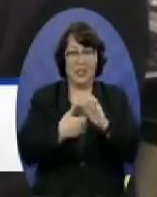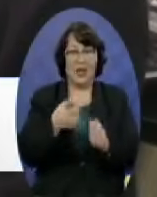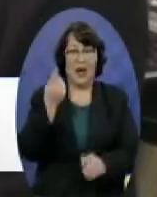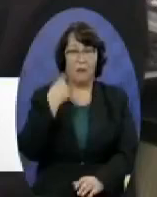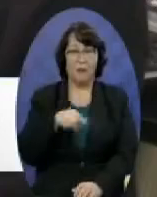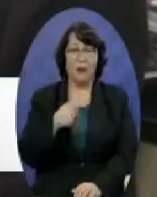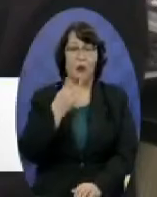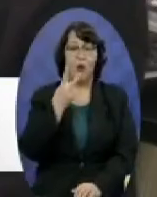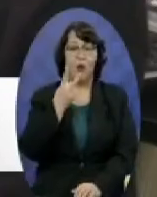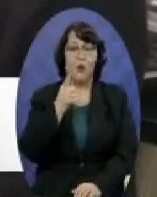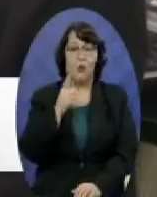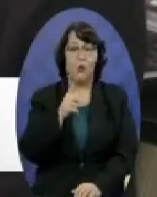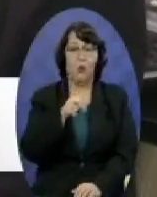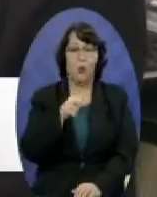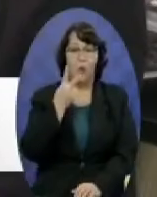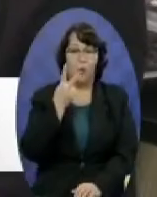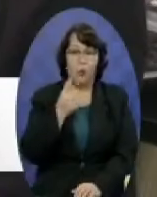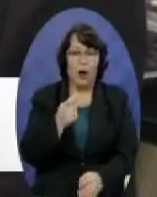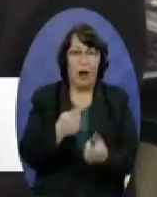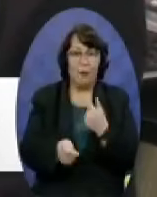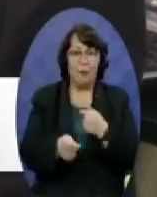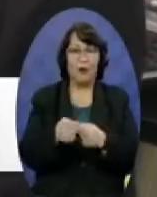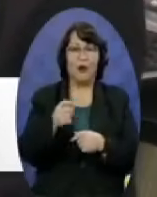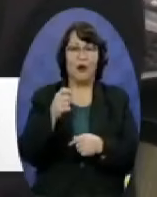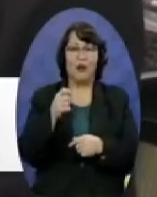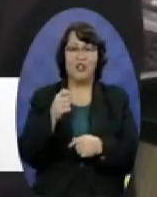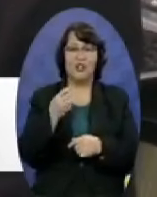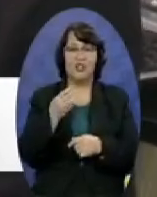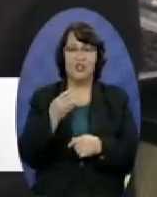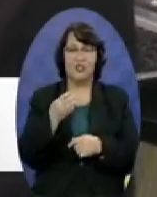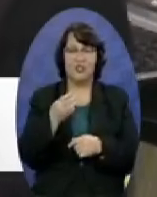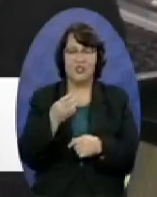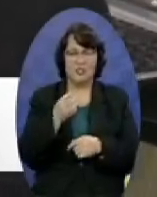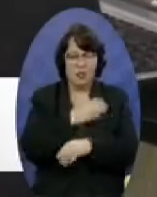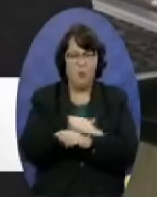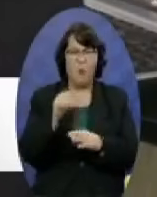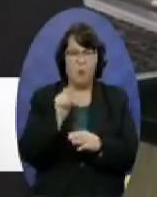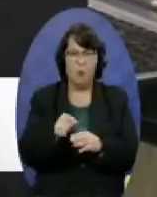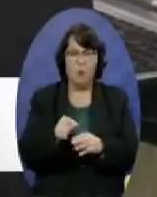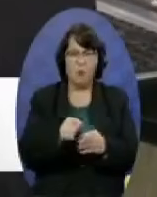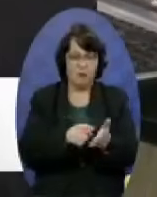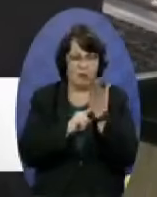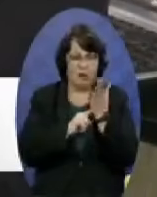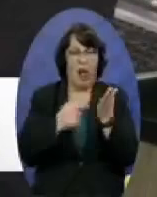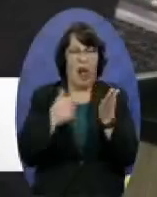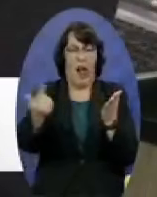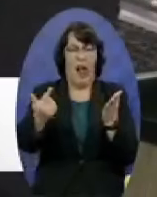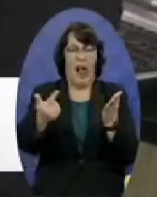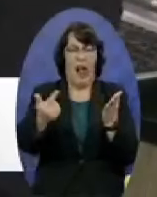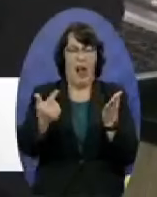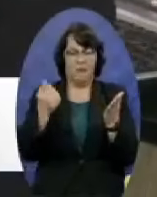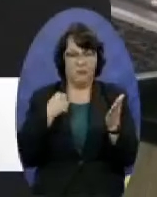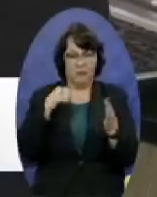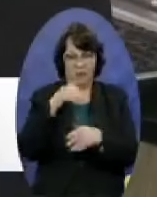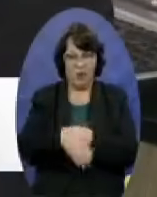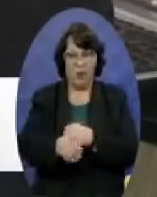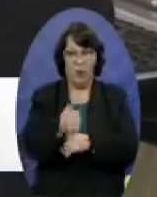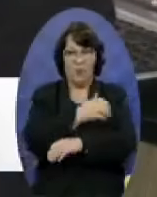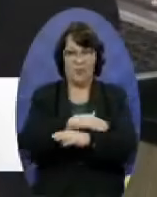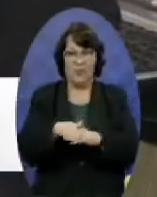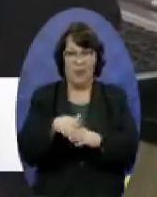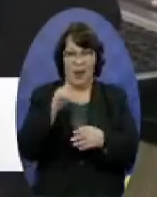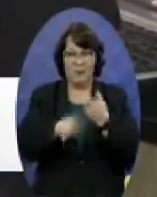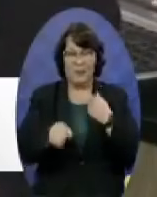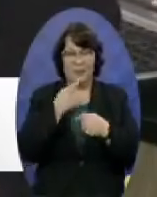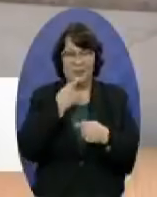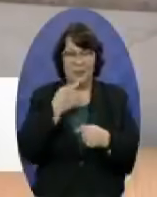10 замын 2 дугаарт нэгсэн нөгөө бит хоёрын тоолсон зам явчихсан. Тэгэл хөө хоёлоо чи үхлийн замаар явцсан ба шүү дээ. Ямар аймар юм бэ? Тэгнэ цаанд